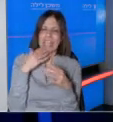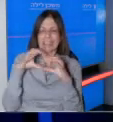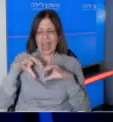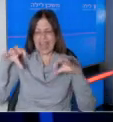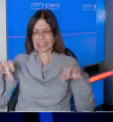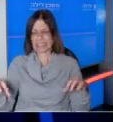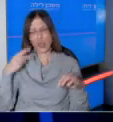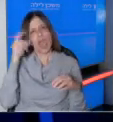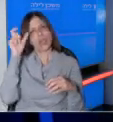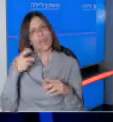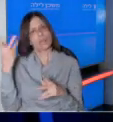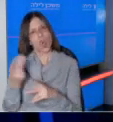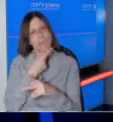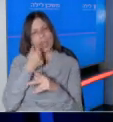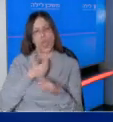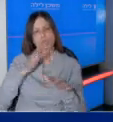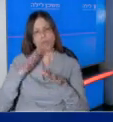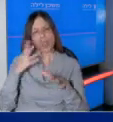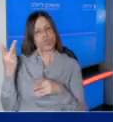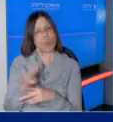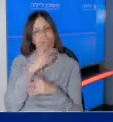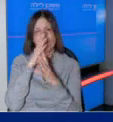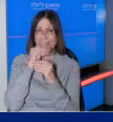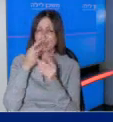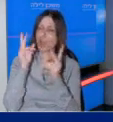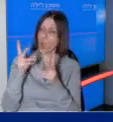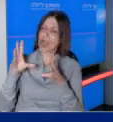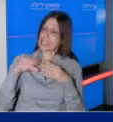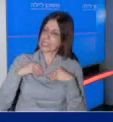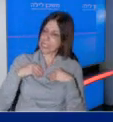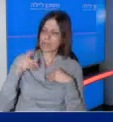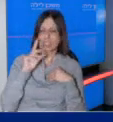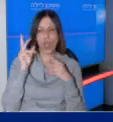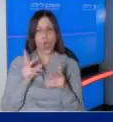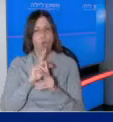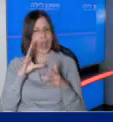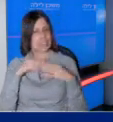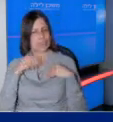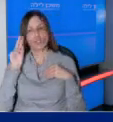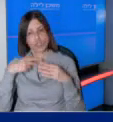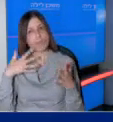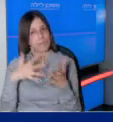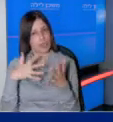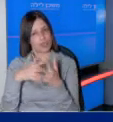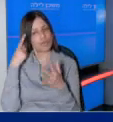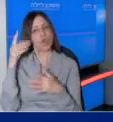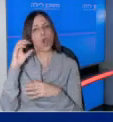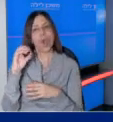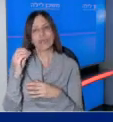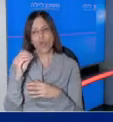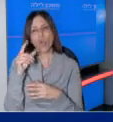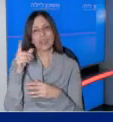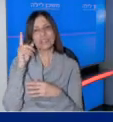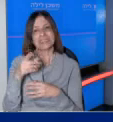רואה בן אדם נורמלי, ראש ממשלה נורמלי, שמדבר, אתה יכול להסכים איתו, אתה יכול לא להסכים. דרך אגב, יש לי ביקורת, אני חושב שהאומיקרון, הוא